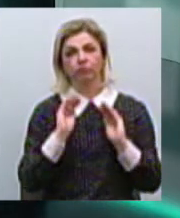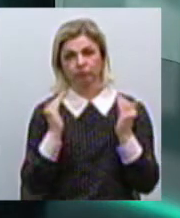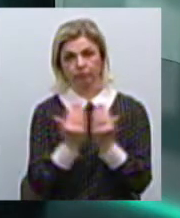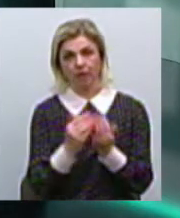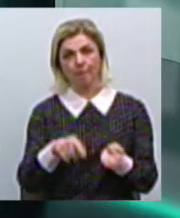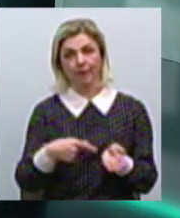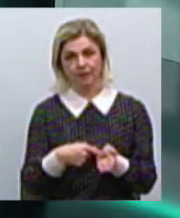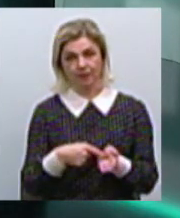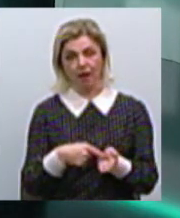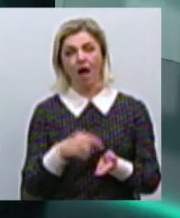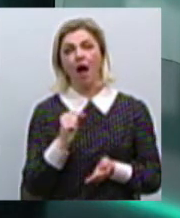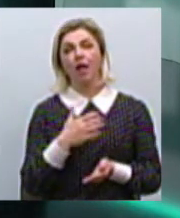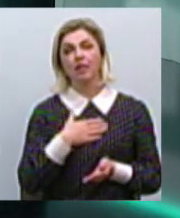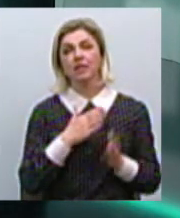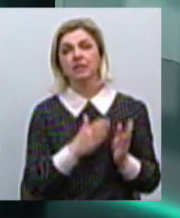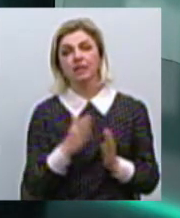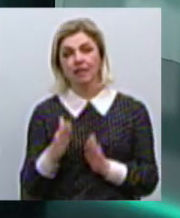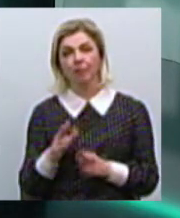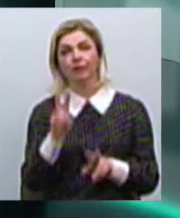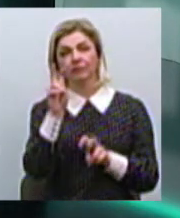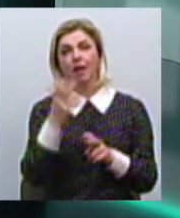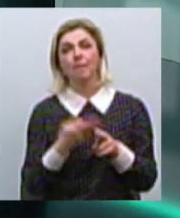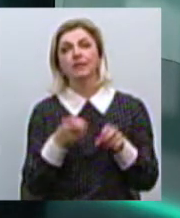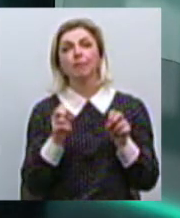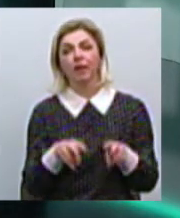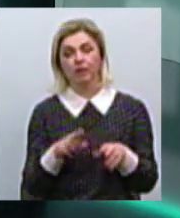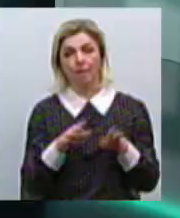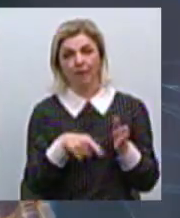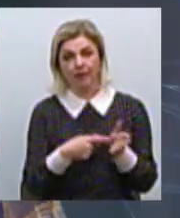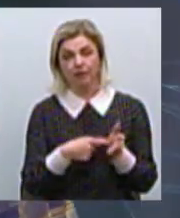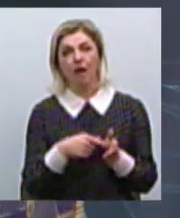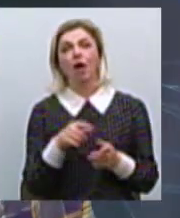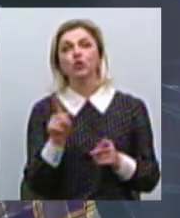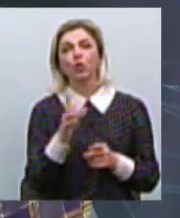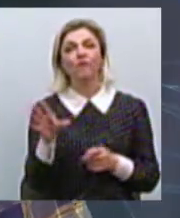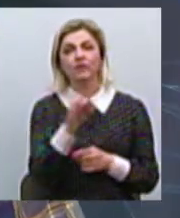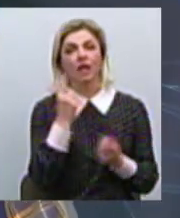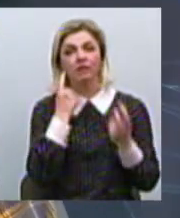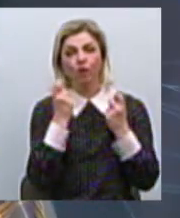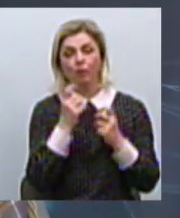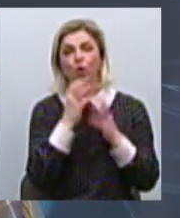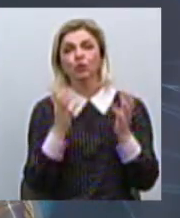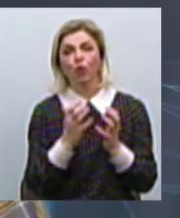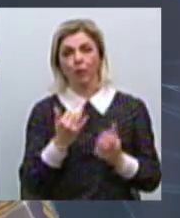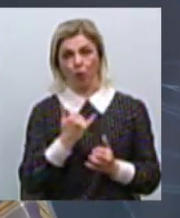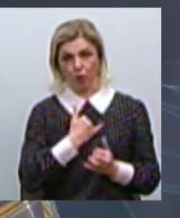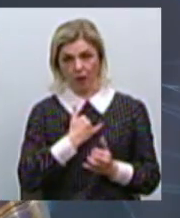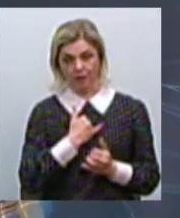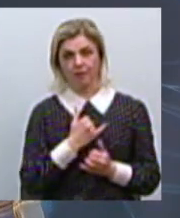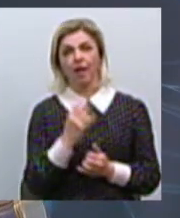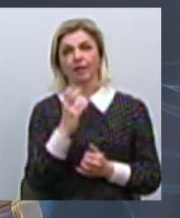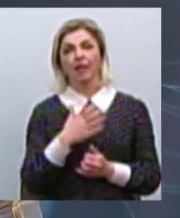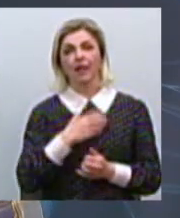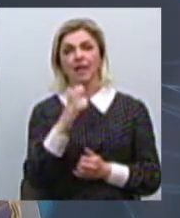але наша система «Безпечне місто», вона зроблена таким чином, що усі дані зберігаються у нас, на нашому сервері, і ми зараз